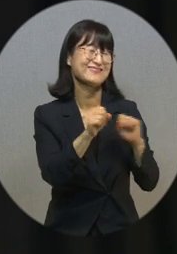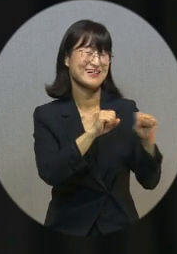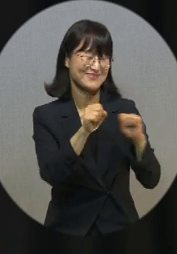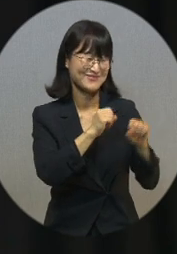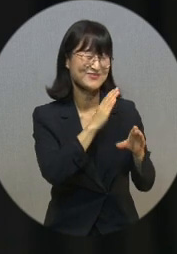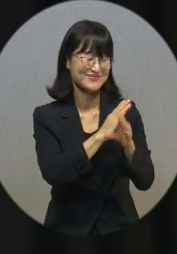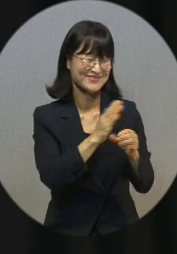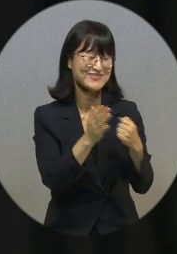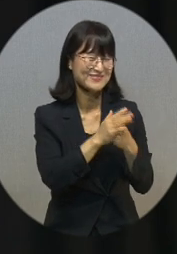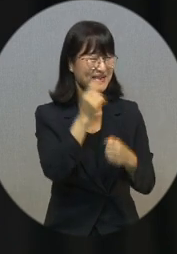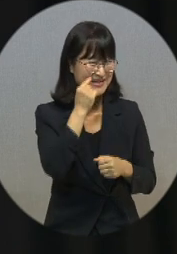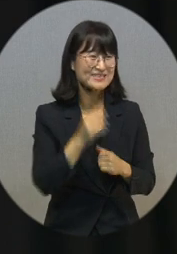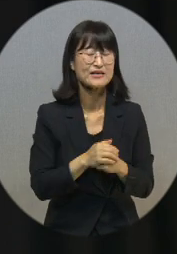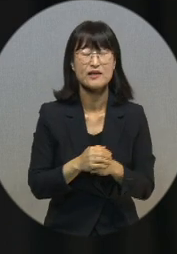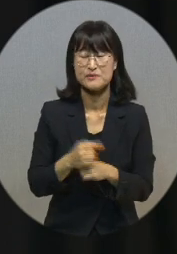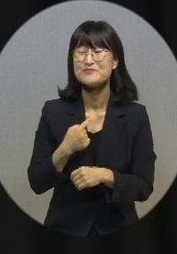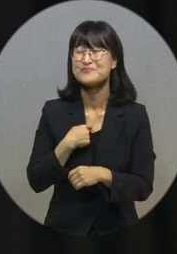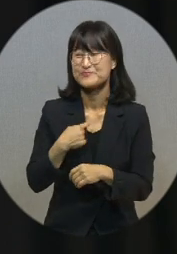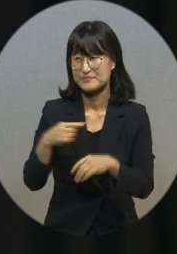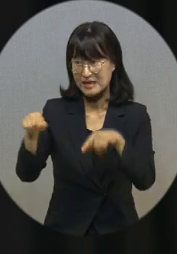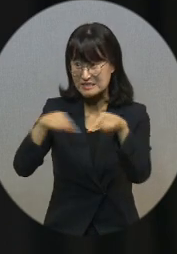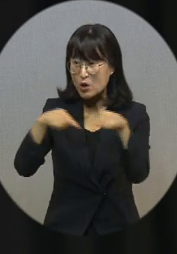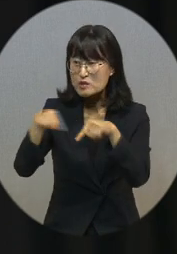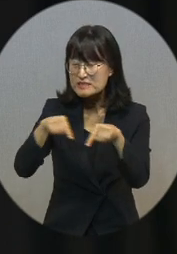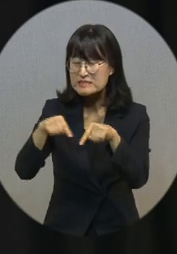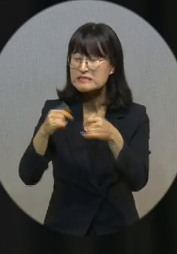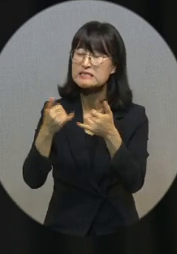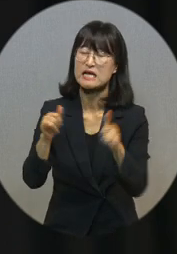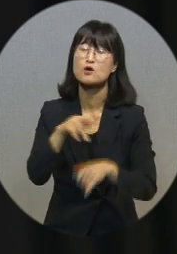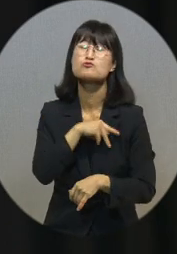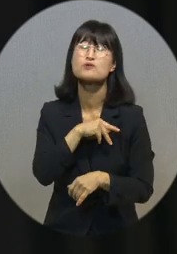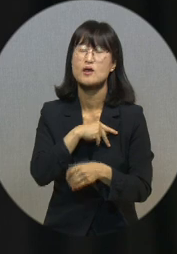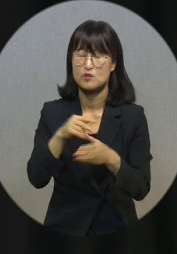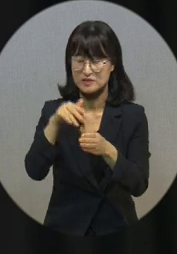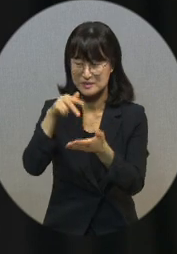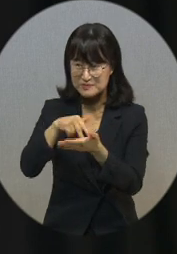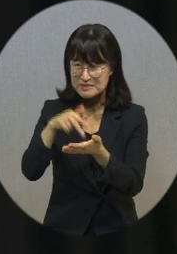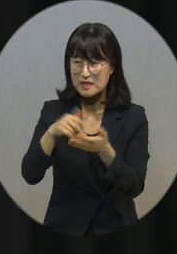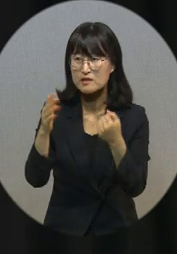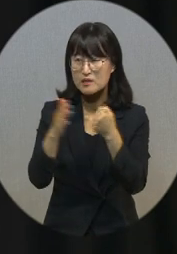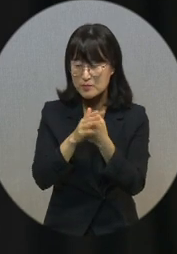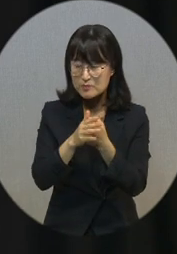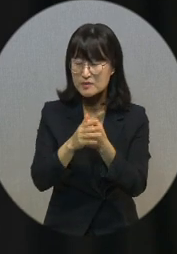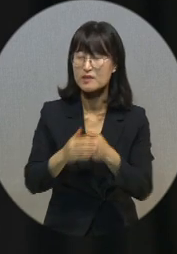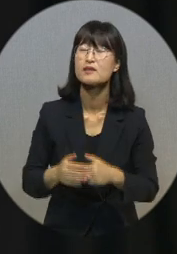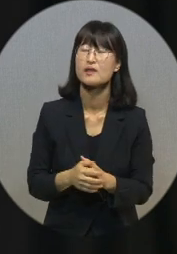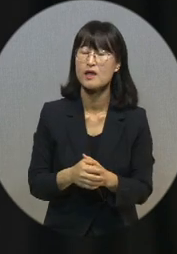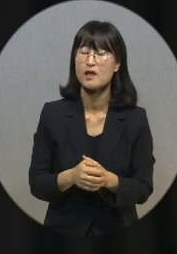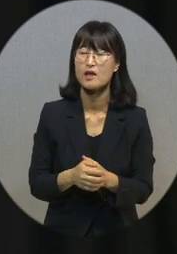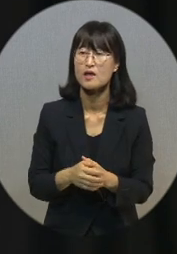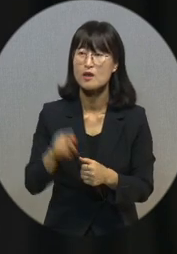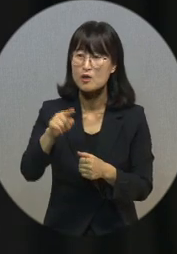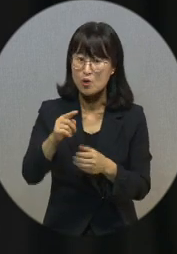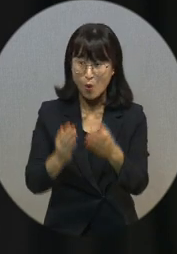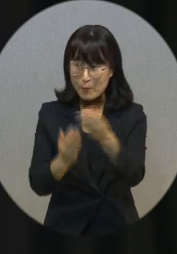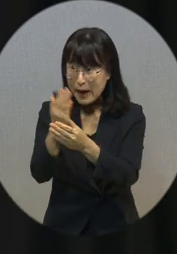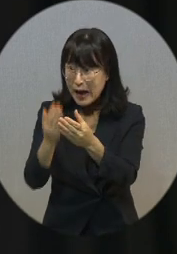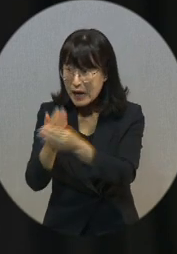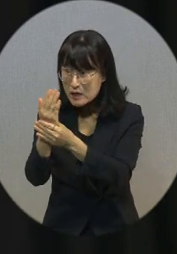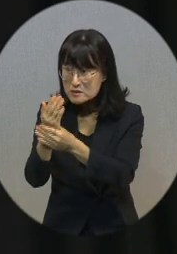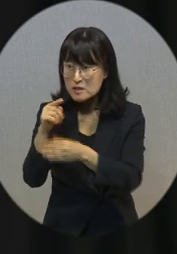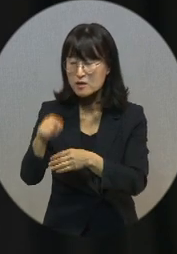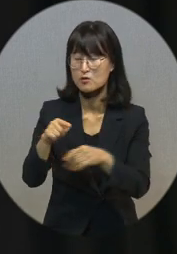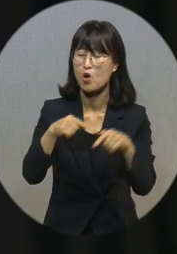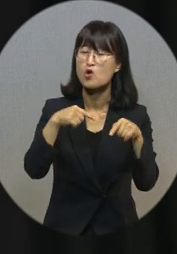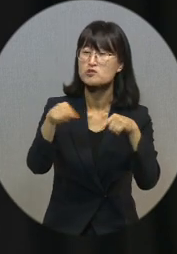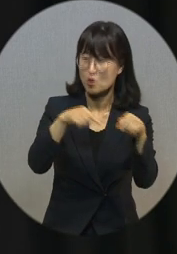그런 어떻게 보면은 사건, 사고. 가 네. 났던 부분에서 넘어서서 또 정치로 풀어내시고 싶은 부분들